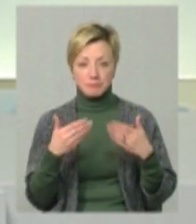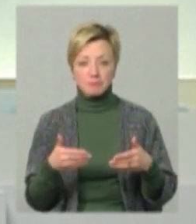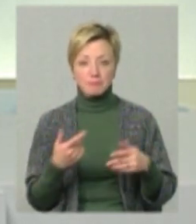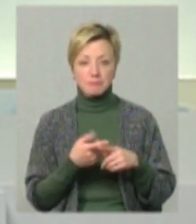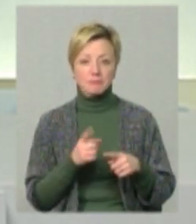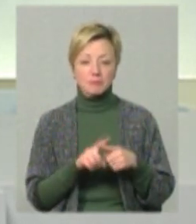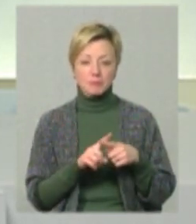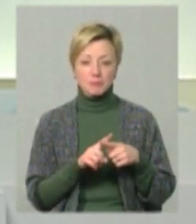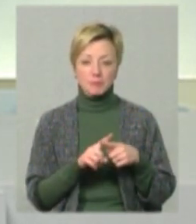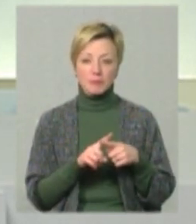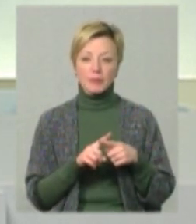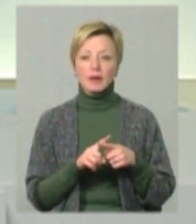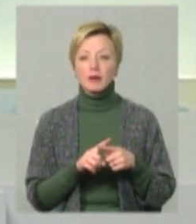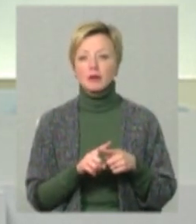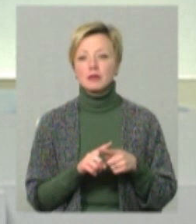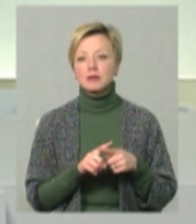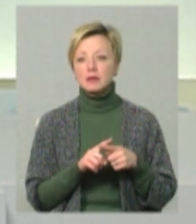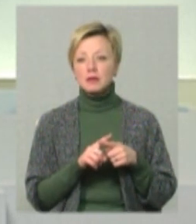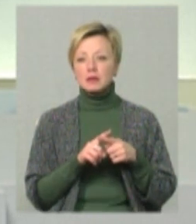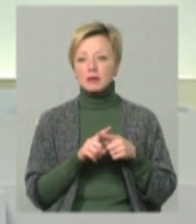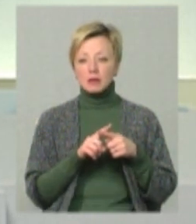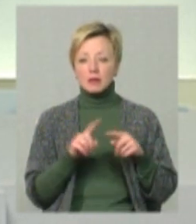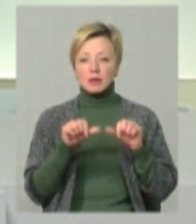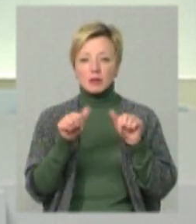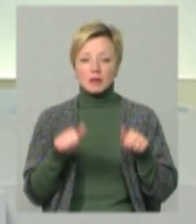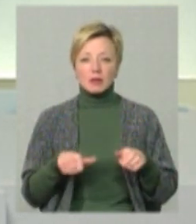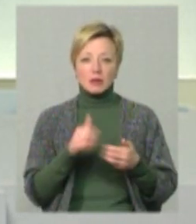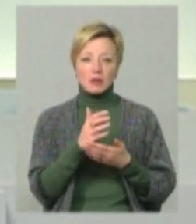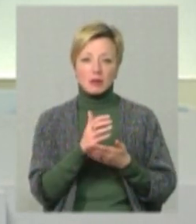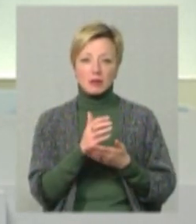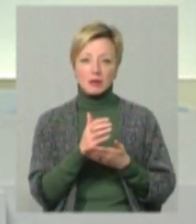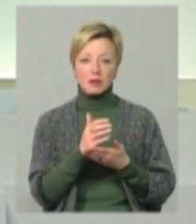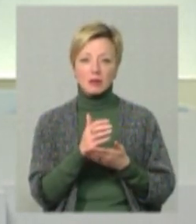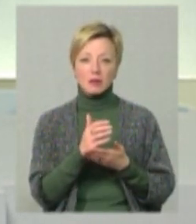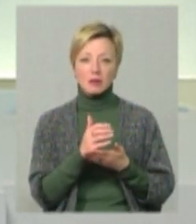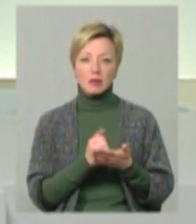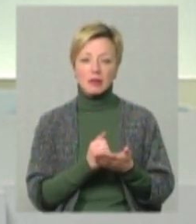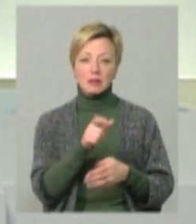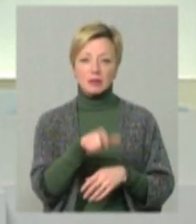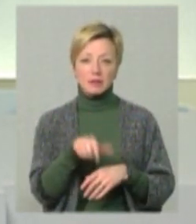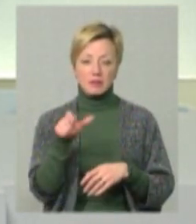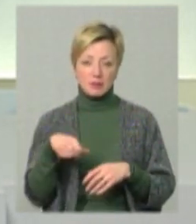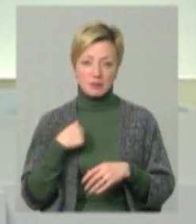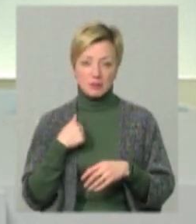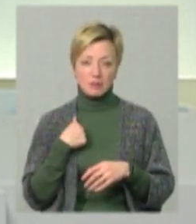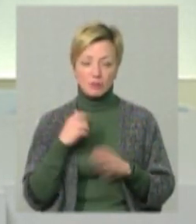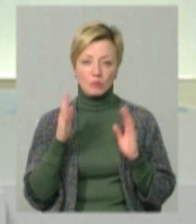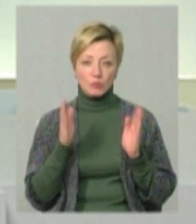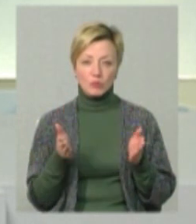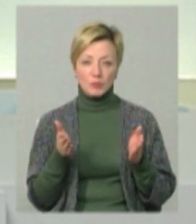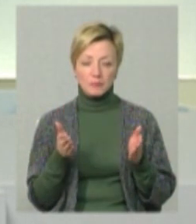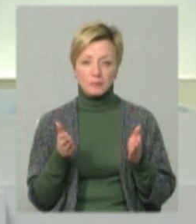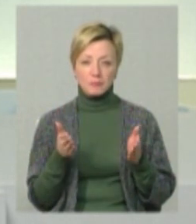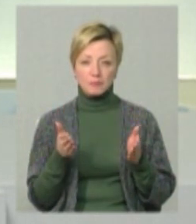етап – це формування, так би мовити, резервістів. Так? І зрозуміло, що